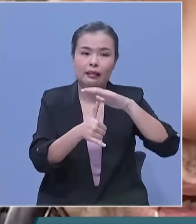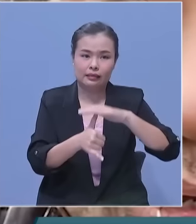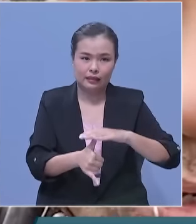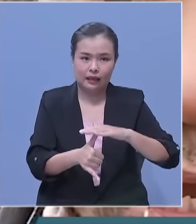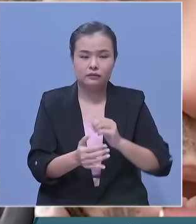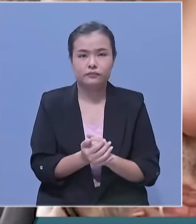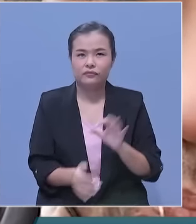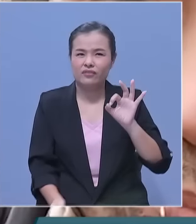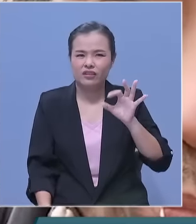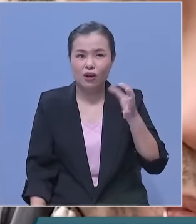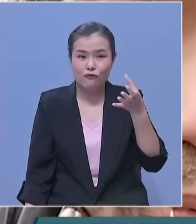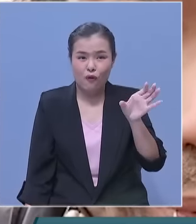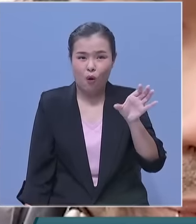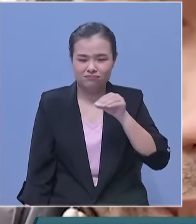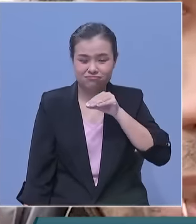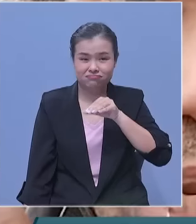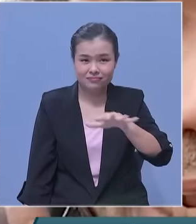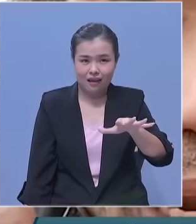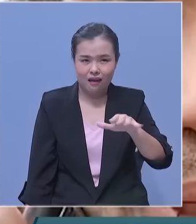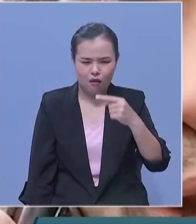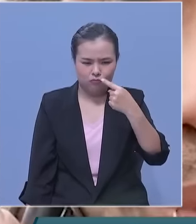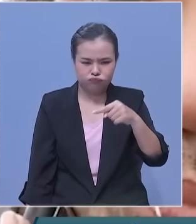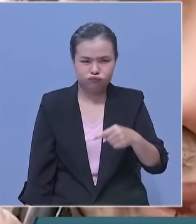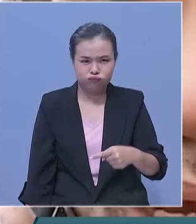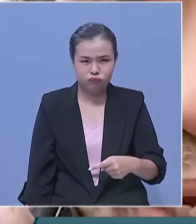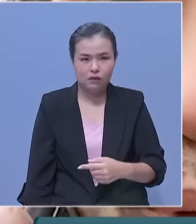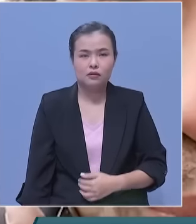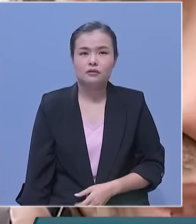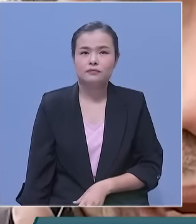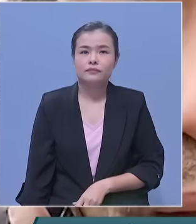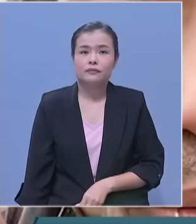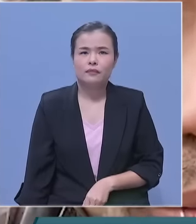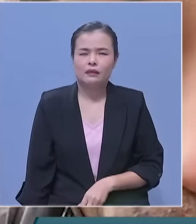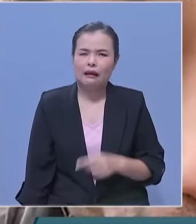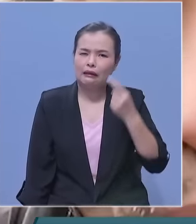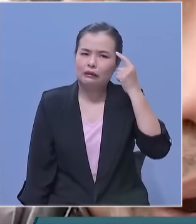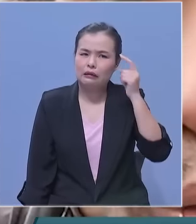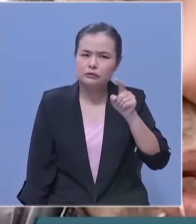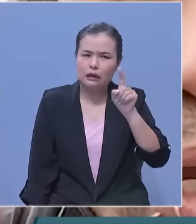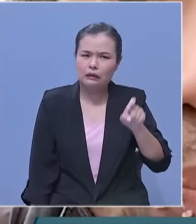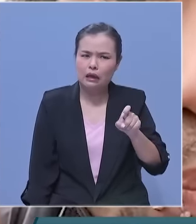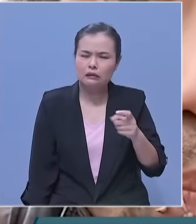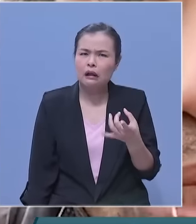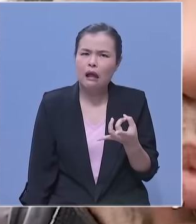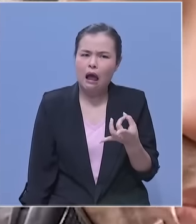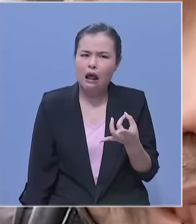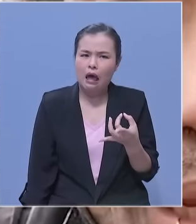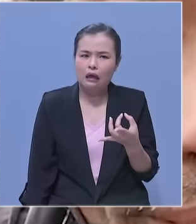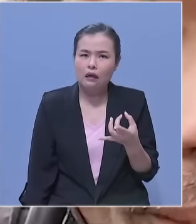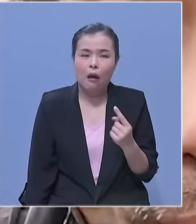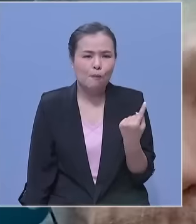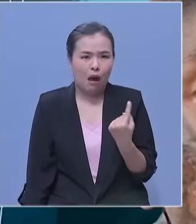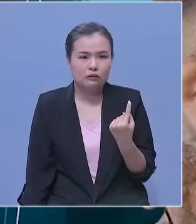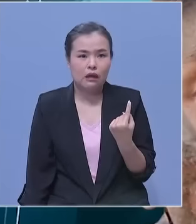ค ือโพสต์นี้โหคนแชร์เยอะนะคะแล้วก็คอมเมนต์กันเพียบเลย คือเจ้าตัวก็คงจะตั้งข้อสังเกตแล้วว่ามีเหตุผลเดียวแค่นั้นเอง